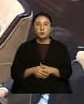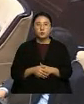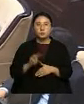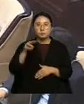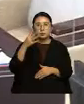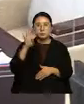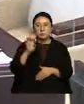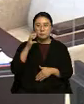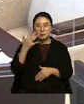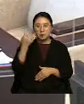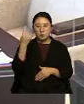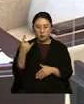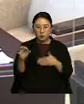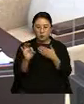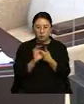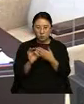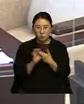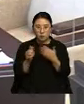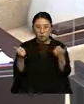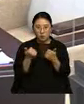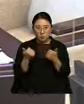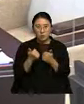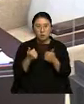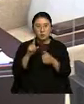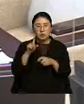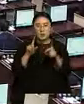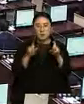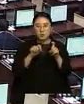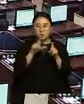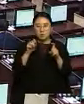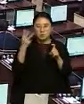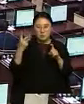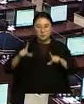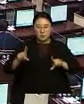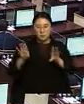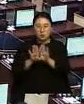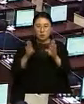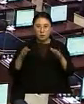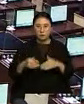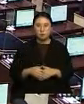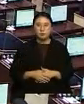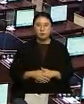제 348회 정례회 는 오는 11월 3일에 열립니다 경기 gtv 구형 술입니다